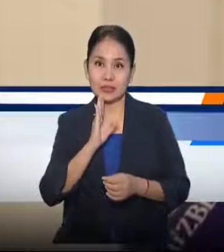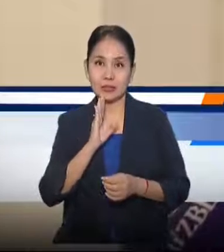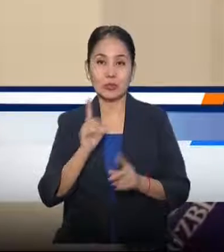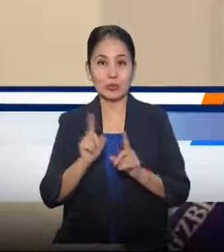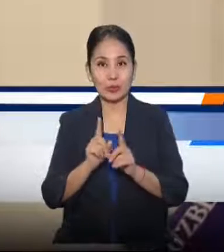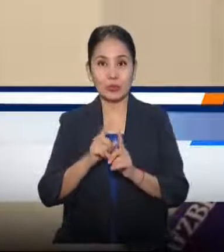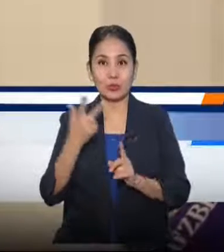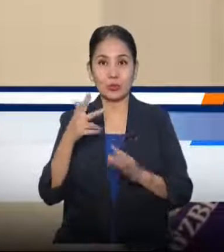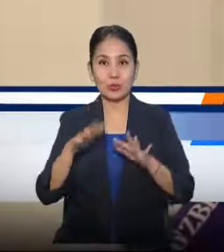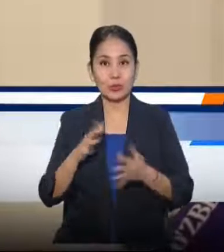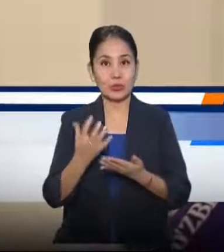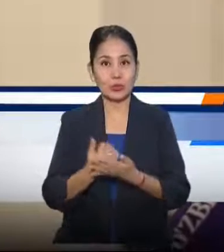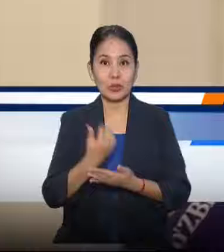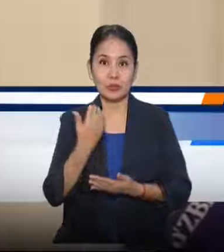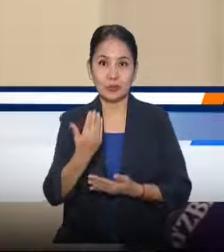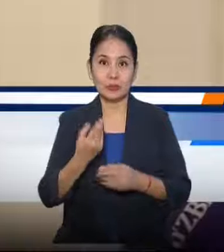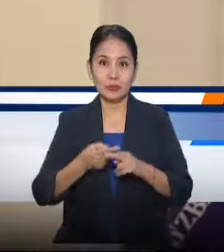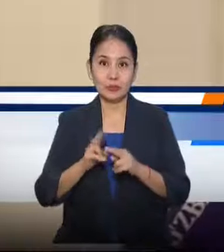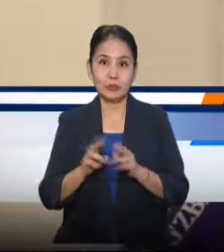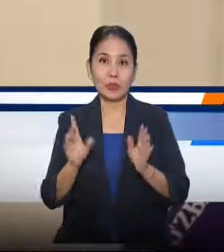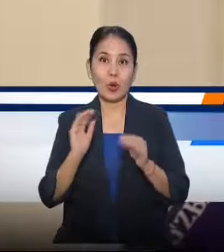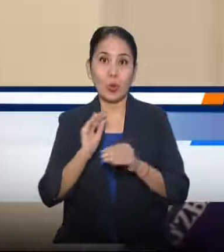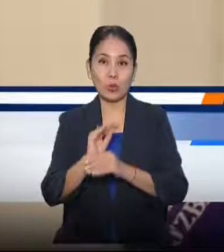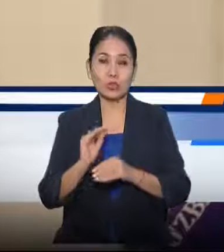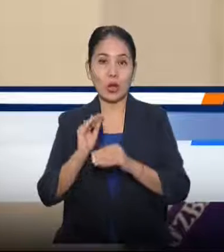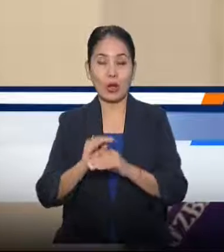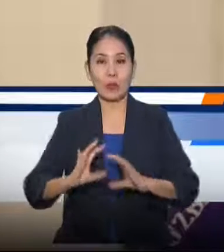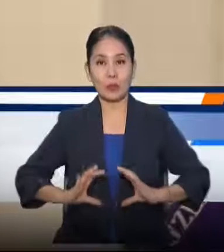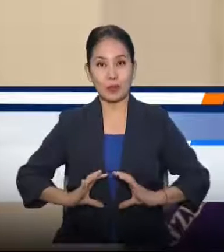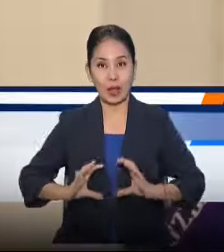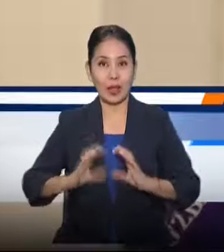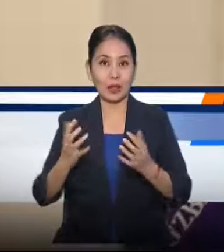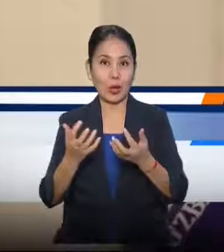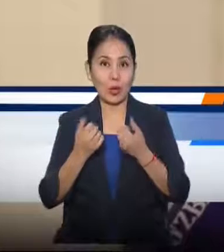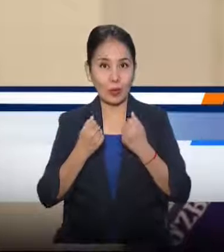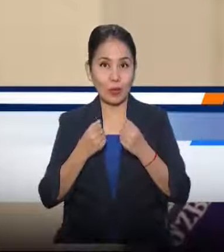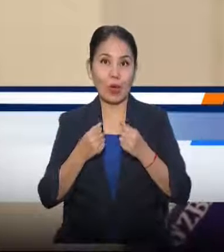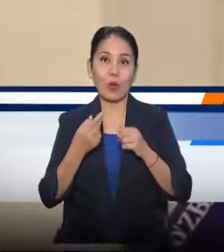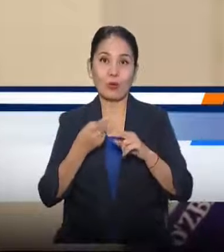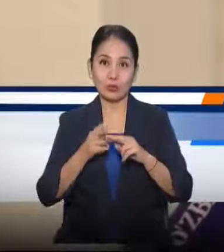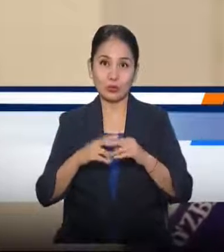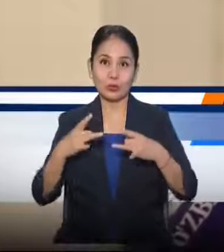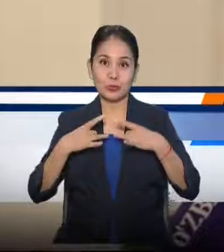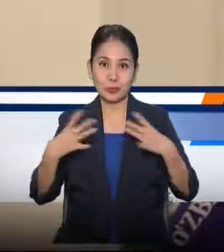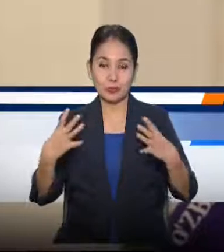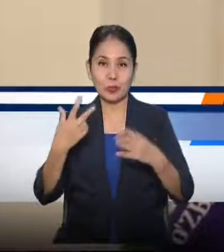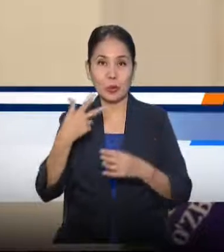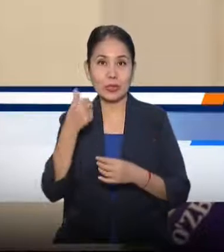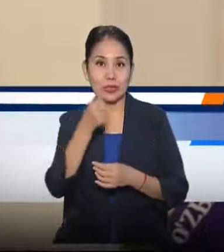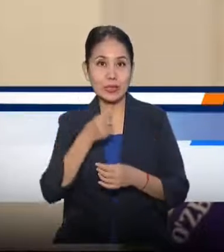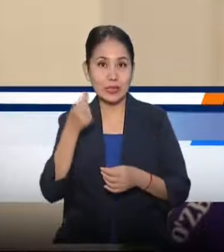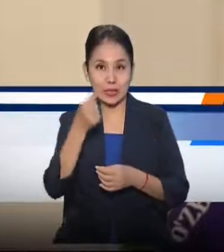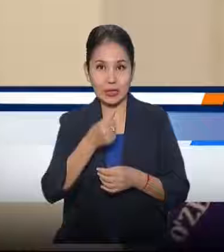3-chi o'rinni olib, bu ham shu qo'shaloq medalni olib kelib, shu mustaqilligimizni 30 yilligina shu bag'at xalqining